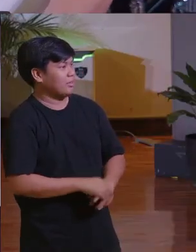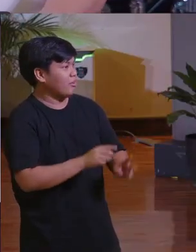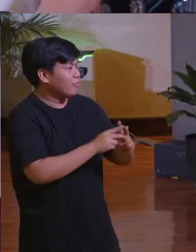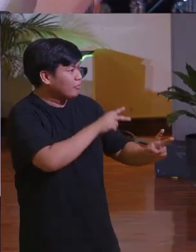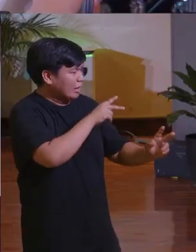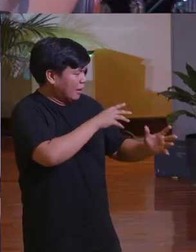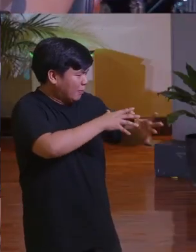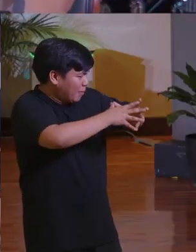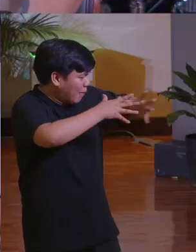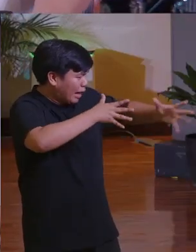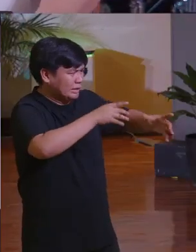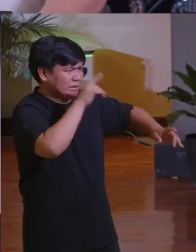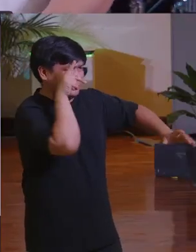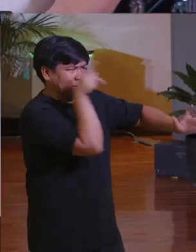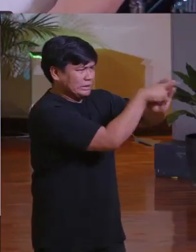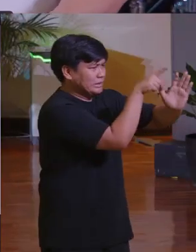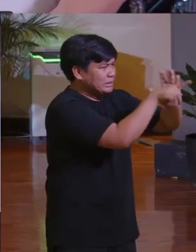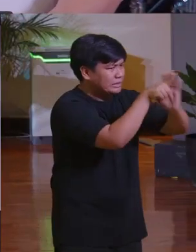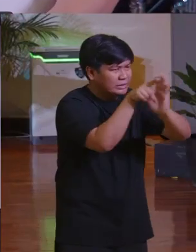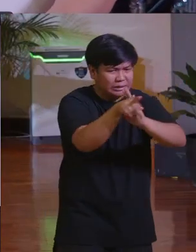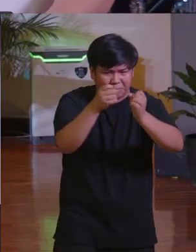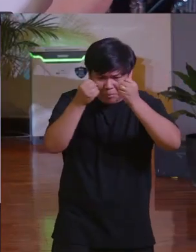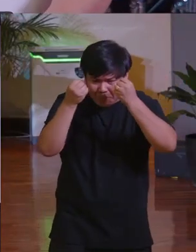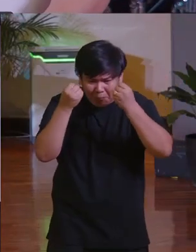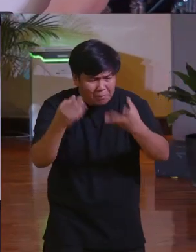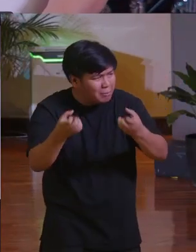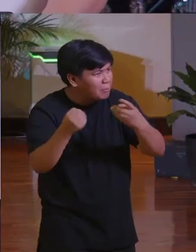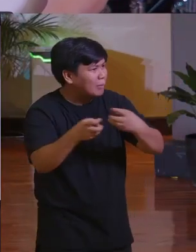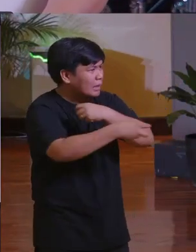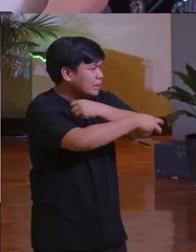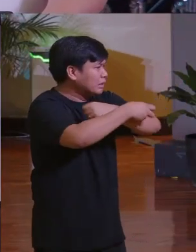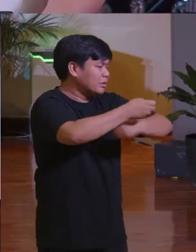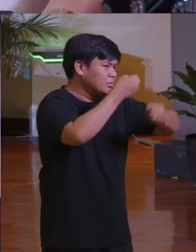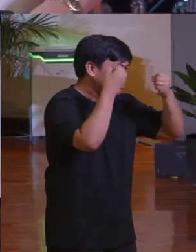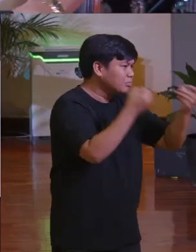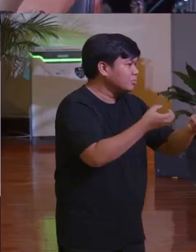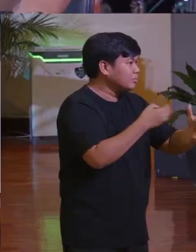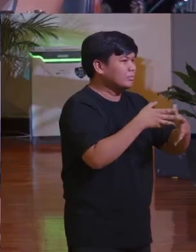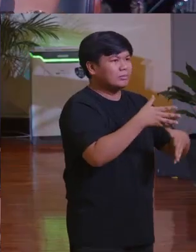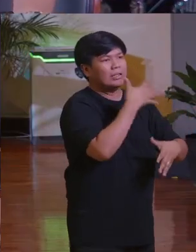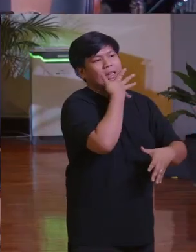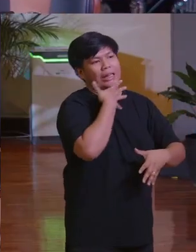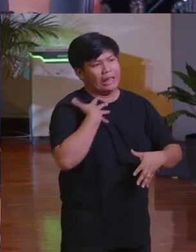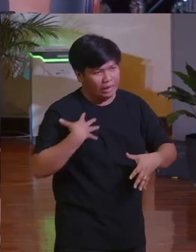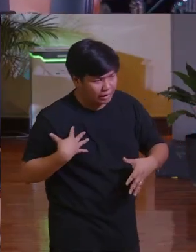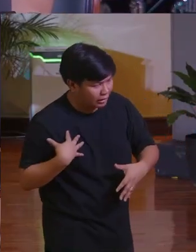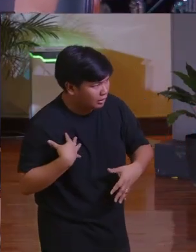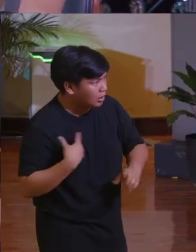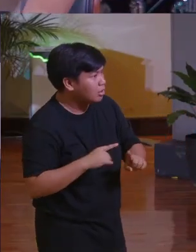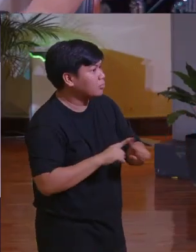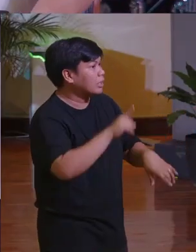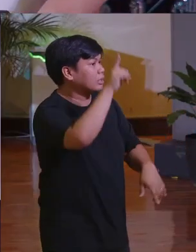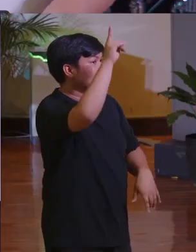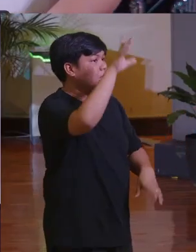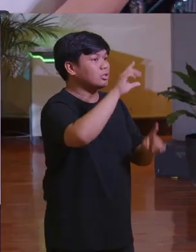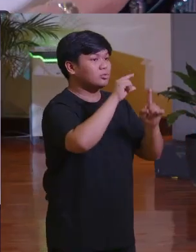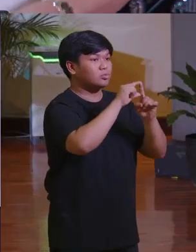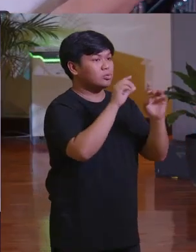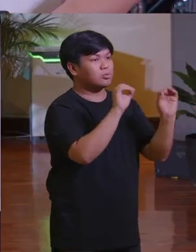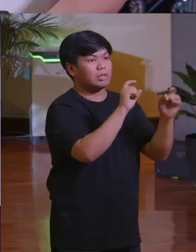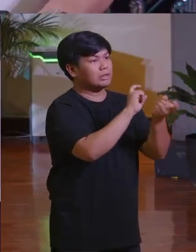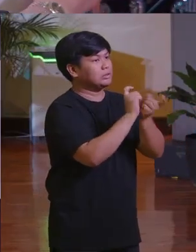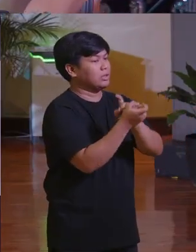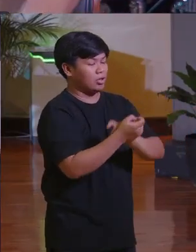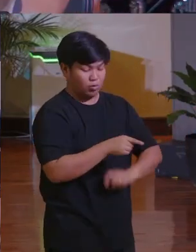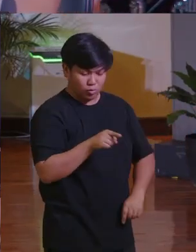brutal na society, sapagkat ang salita ng Diyos ay hindi nababali. So sabi